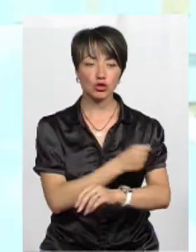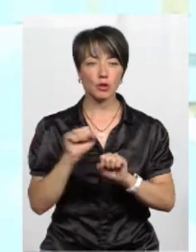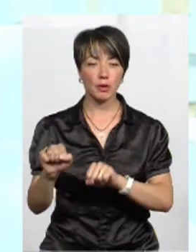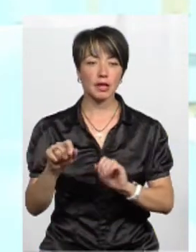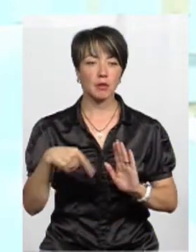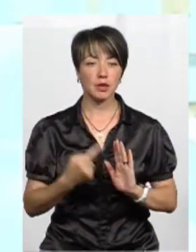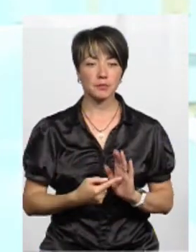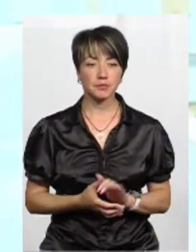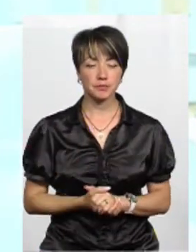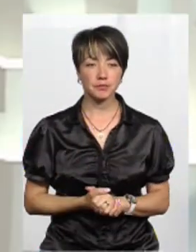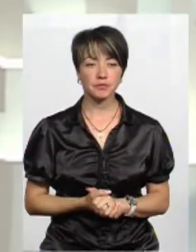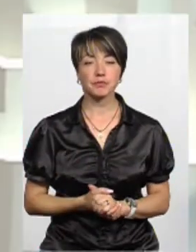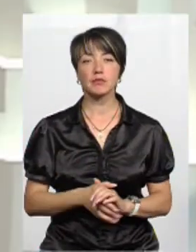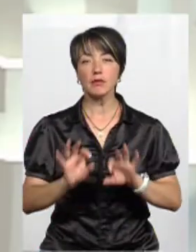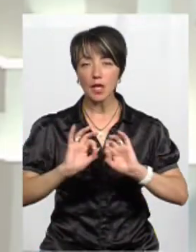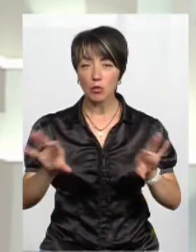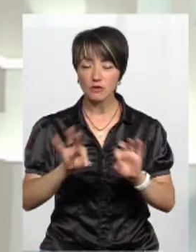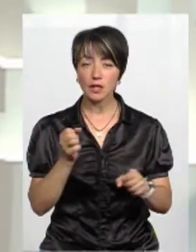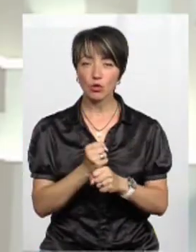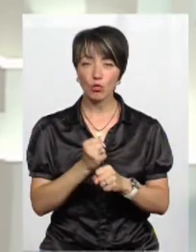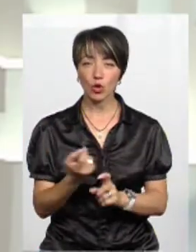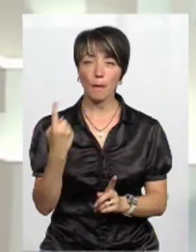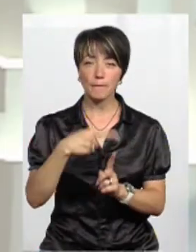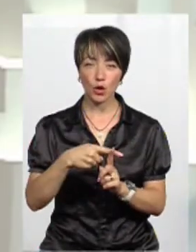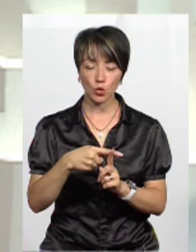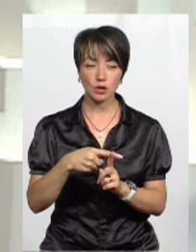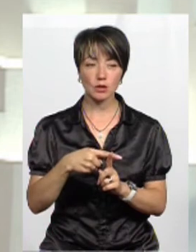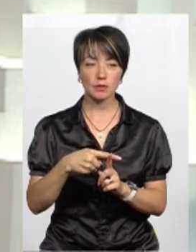щепленнями? Просвітницька робота плюс